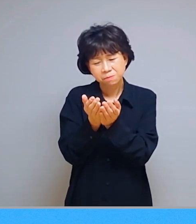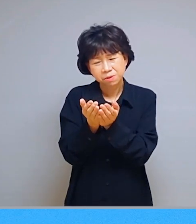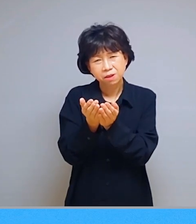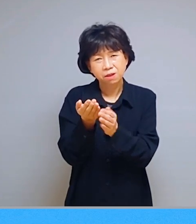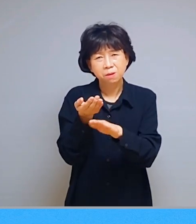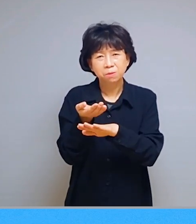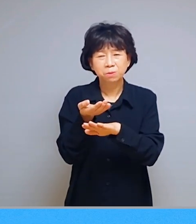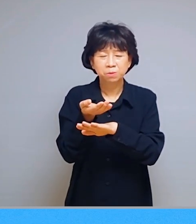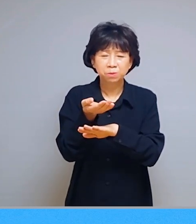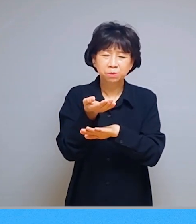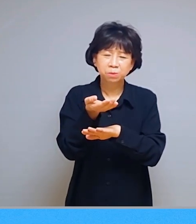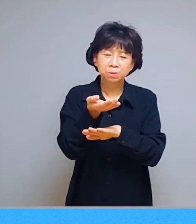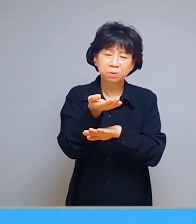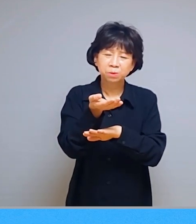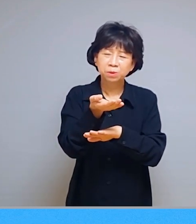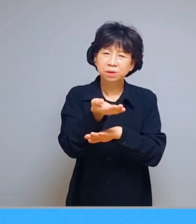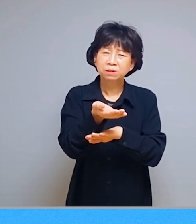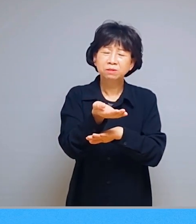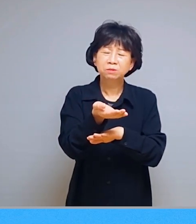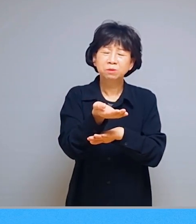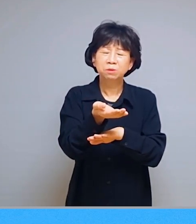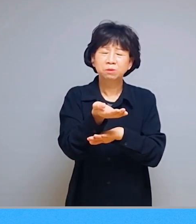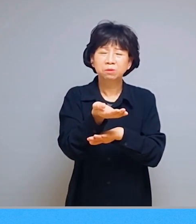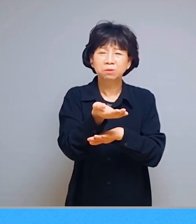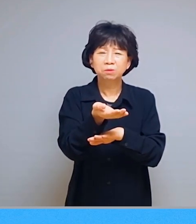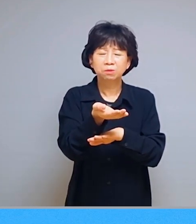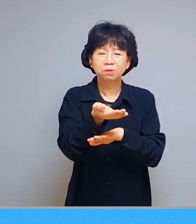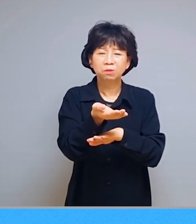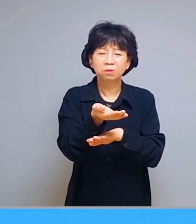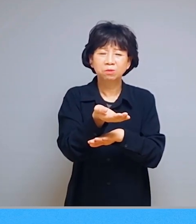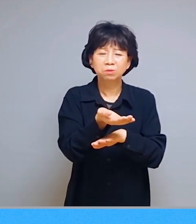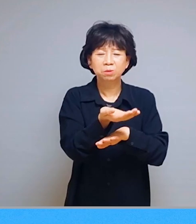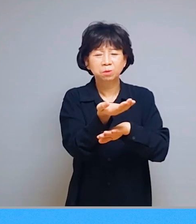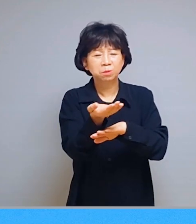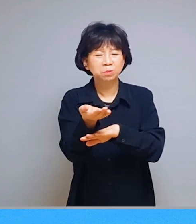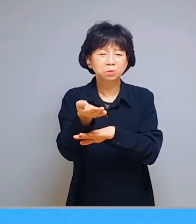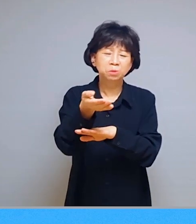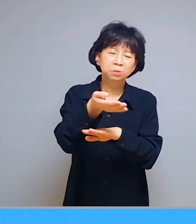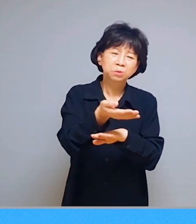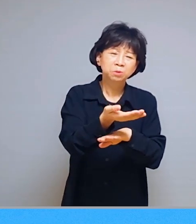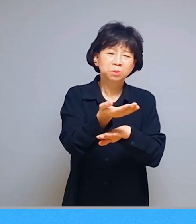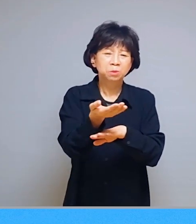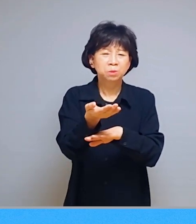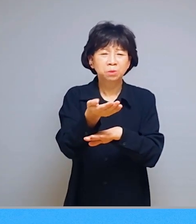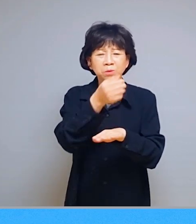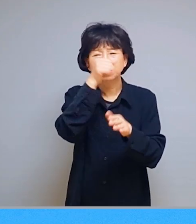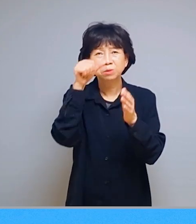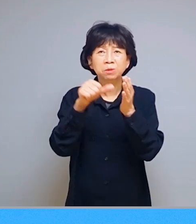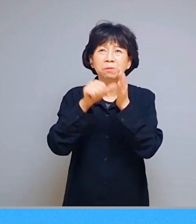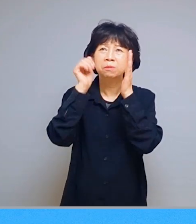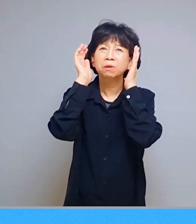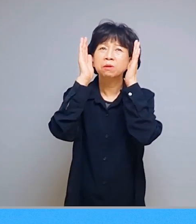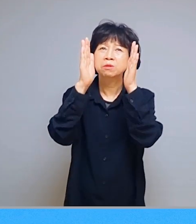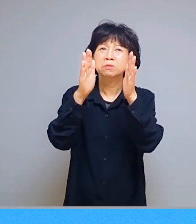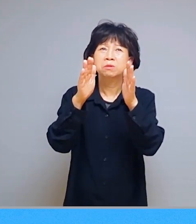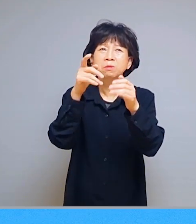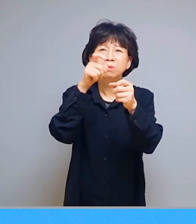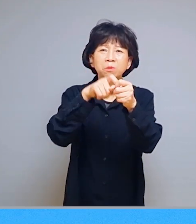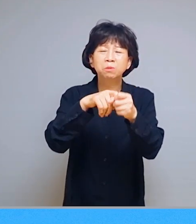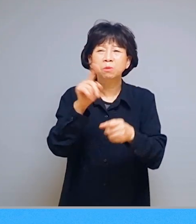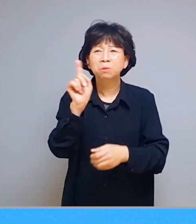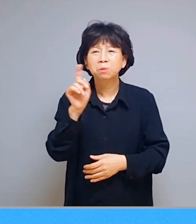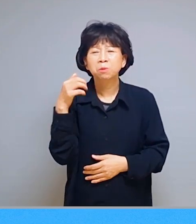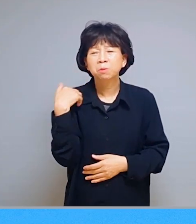위에 표류하고 있는 것처럼 우리의 인생이 어디로 가야 하는지 이제 꼼짝없이 큰